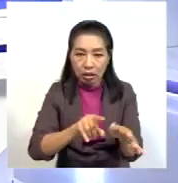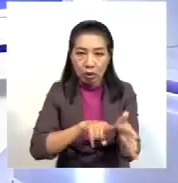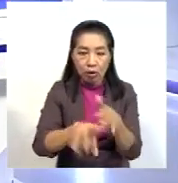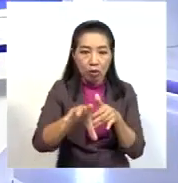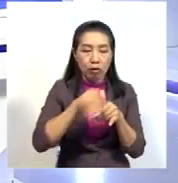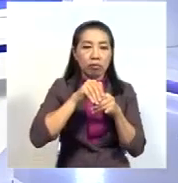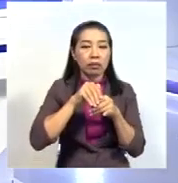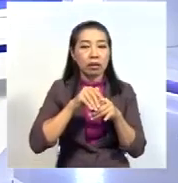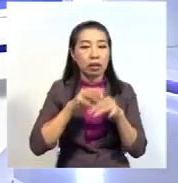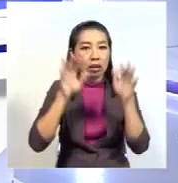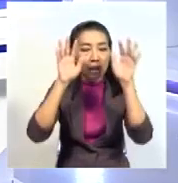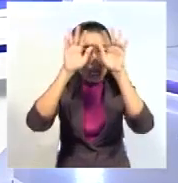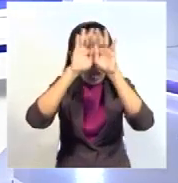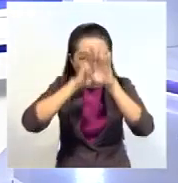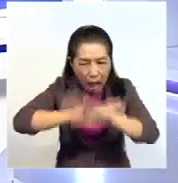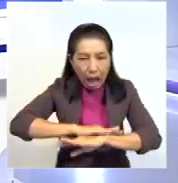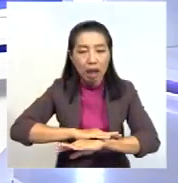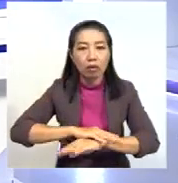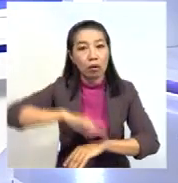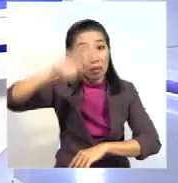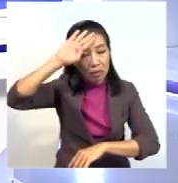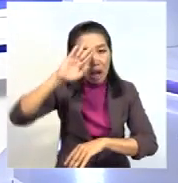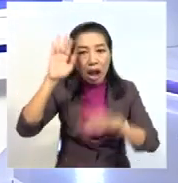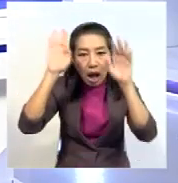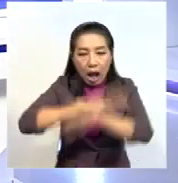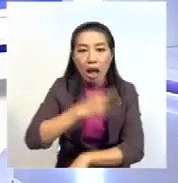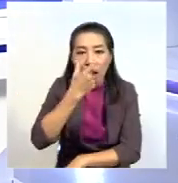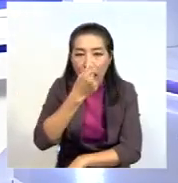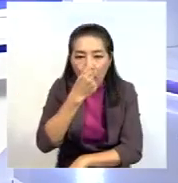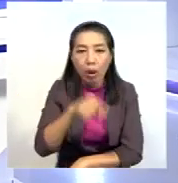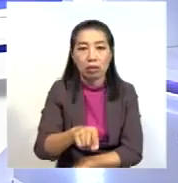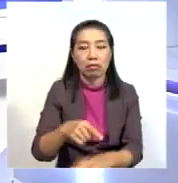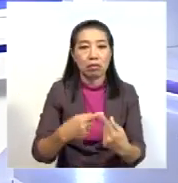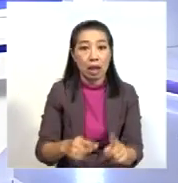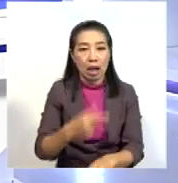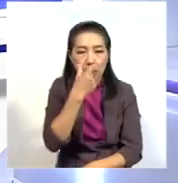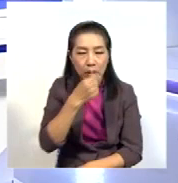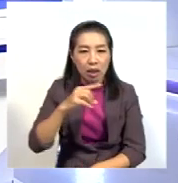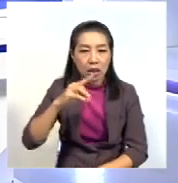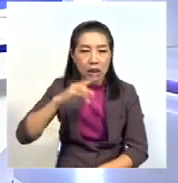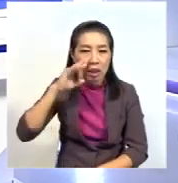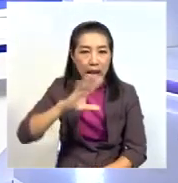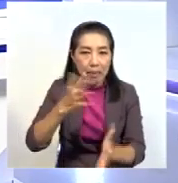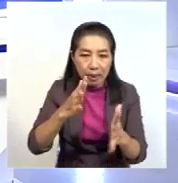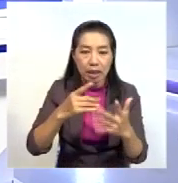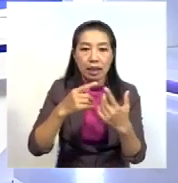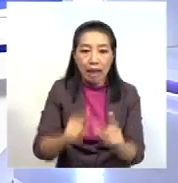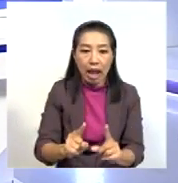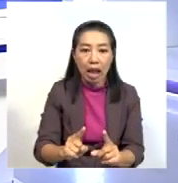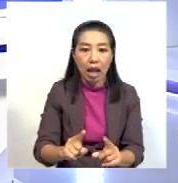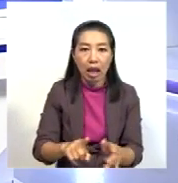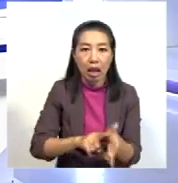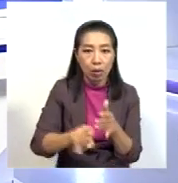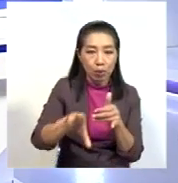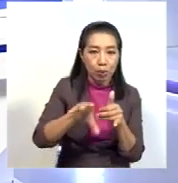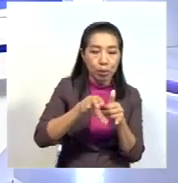จะลักษณะอาการเหมือนไข้หวัดใหญ ่ แต่คุณหมอก็ไม่อยากให้ประมาทนะคะว่าอาการไม่รุนแรงเพราะว่าโรคที่จะเกิดจาก